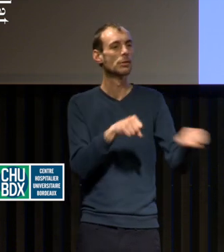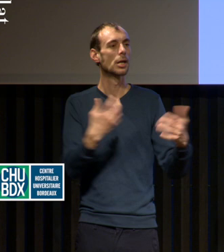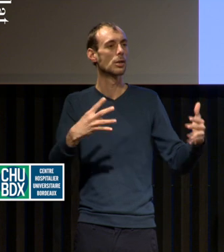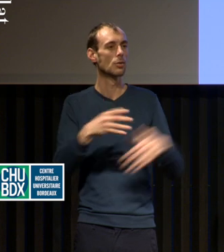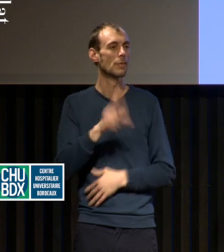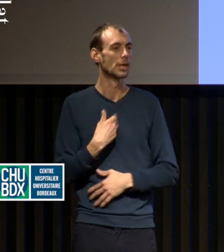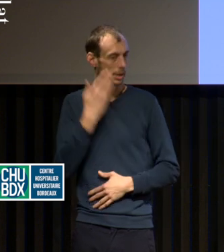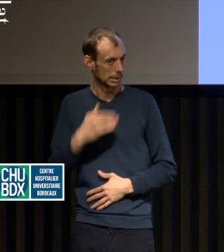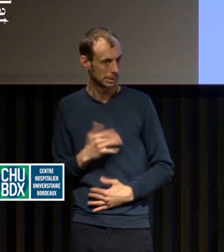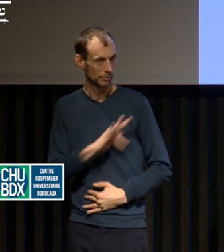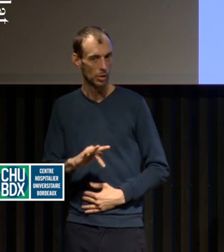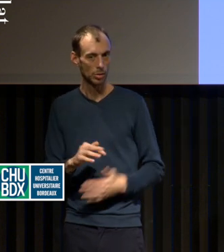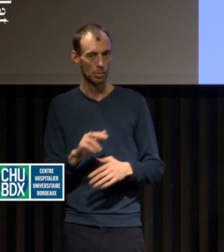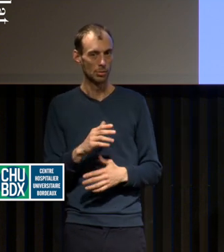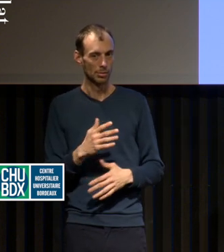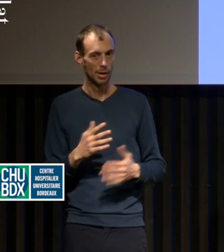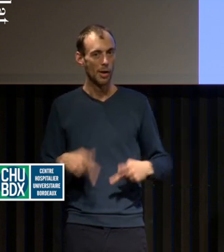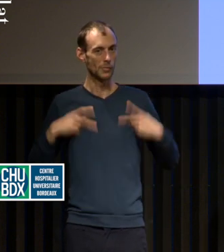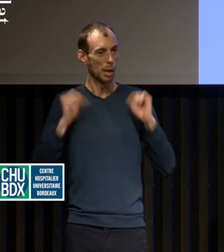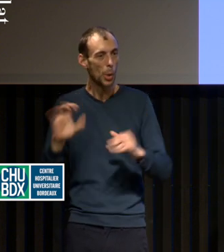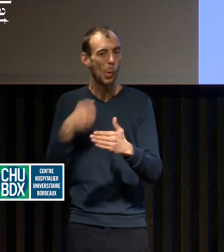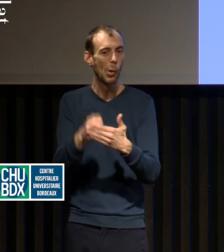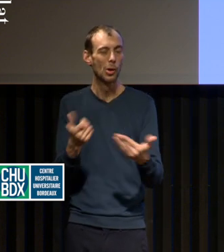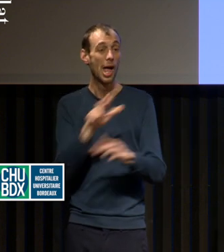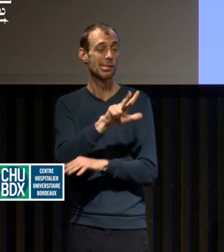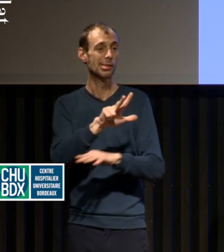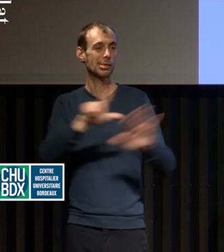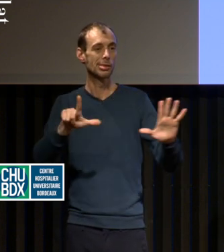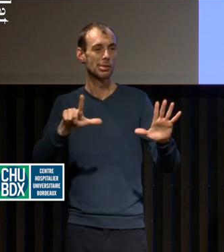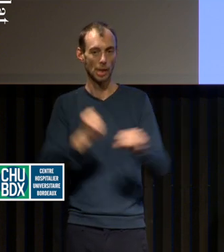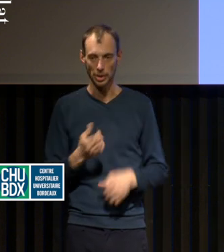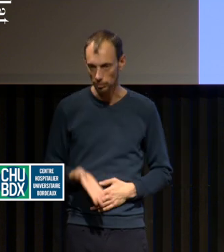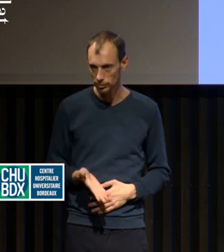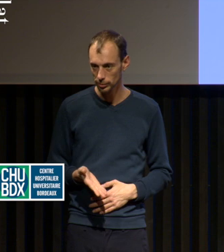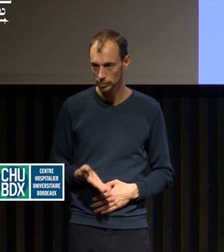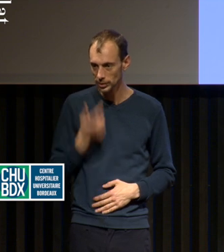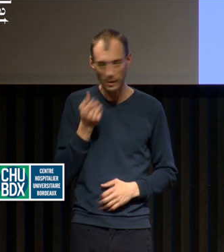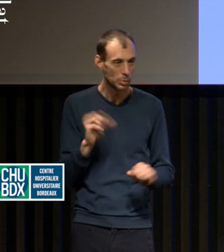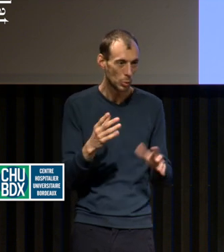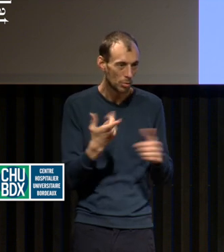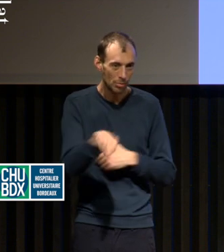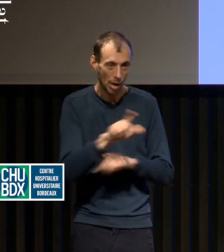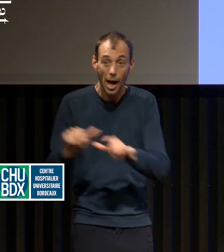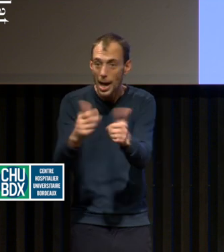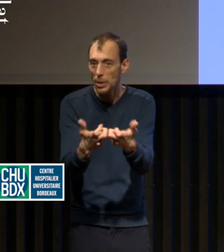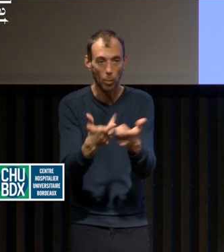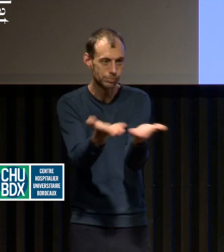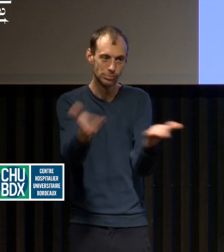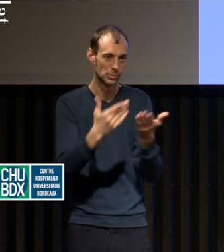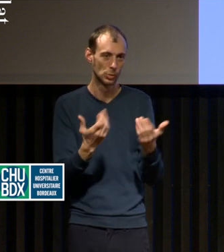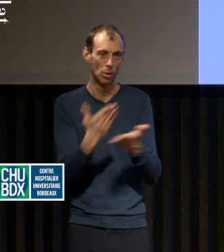France était 37 ans. Donc oui, il y a quand même, on a gagné plein de choses. Il y aurait beaucoup de personnes, à commencer par moi, dans cette pièce qui ne seraient plus là. Donc